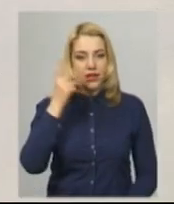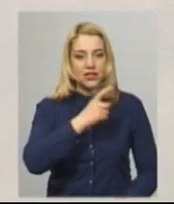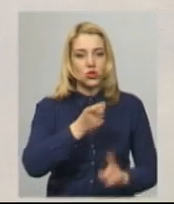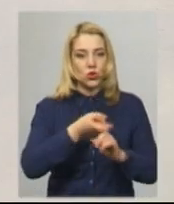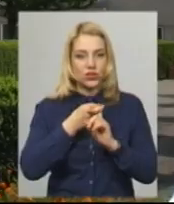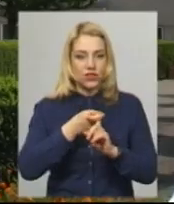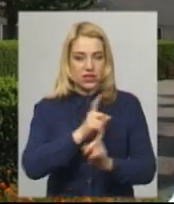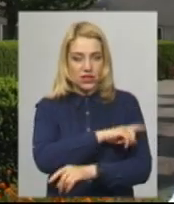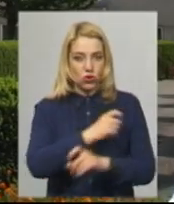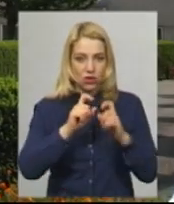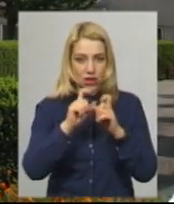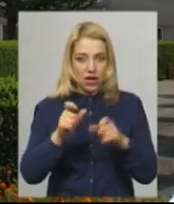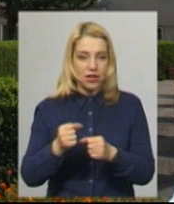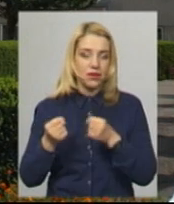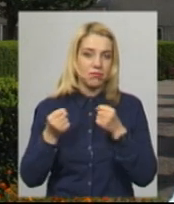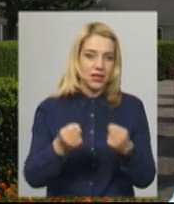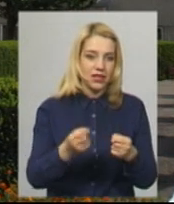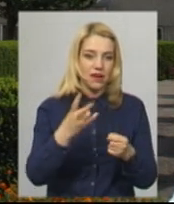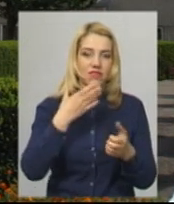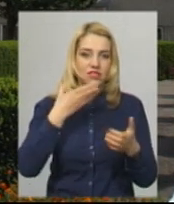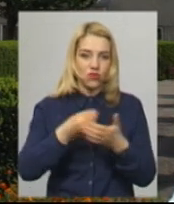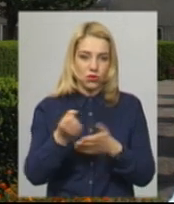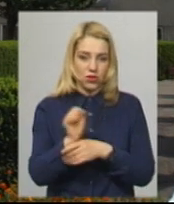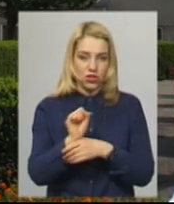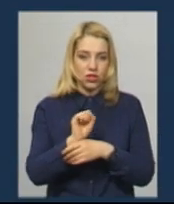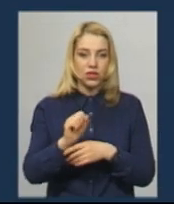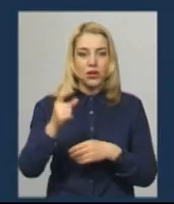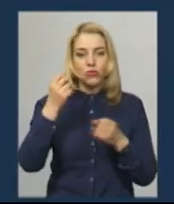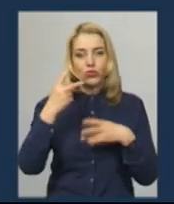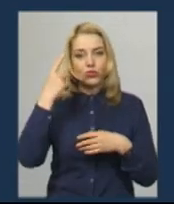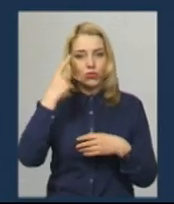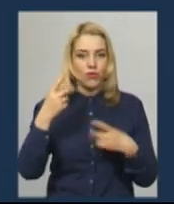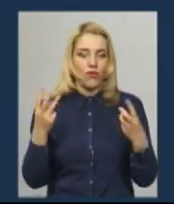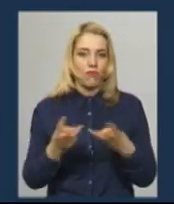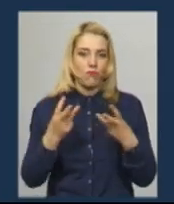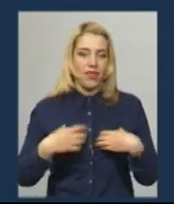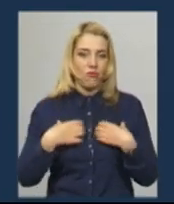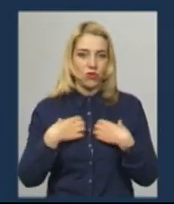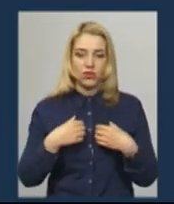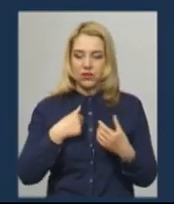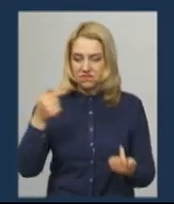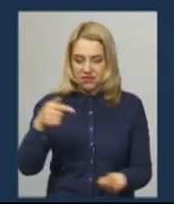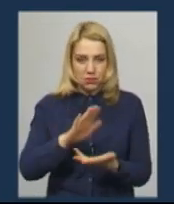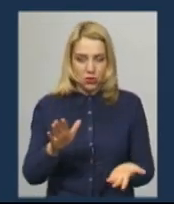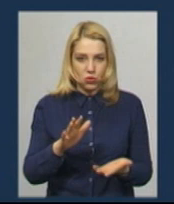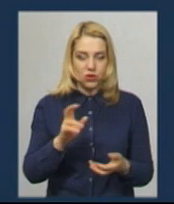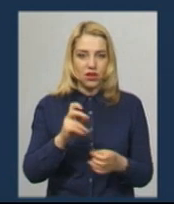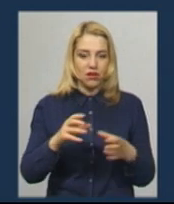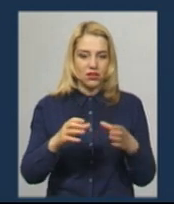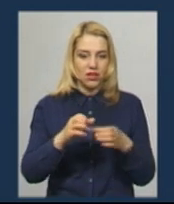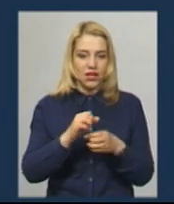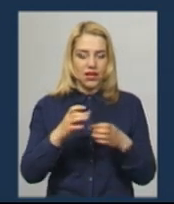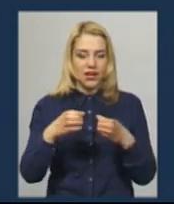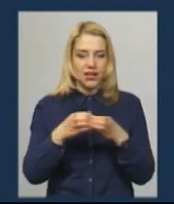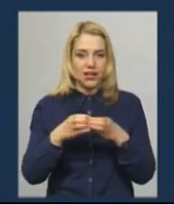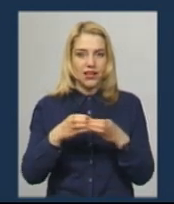власному авто. Каже, до останнього сподівався, що у нього звичайна пневмонія. Я не підходив до групи ризику, тому що в цьому році я